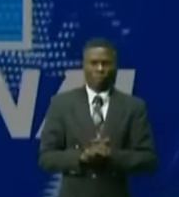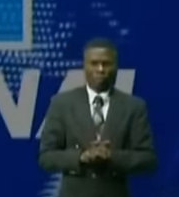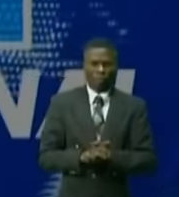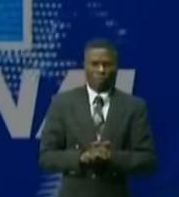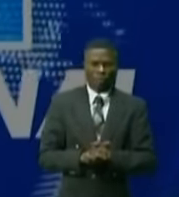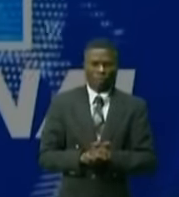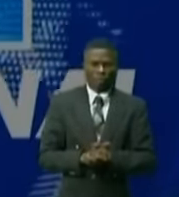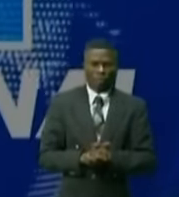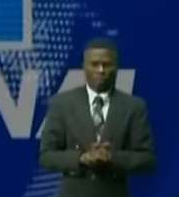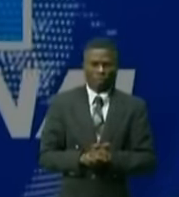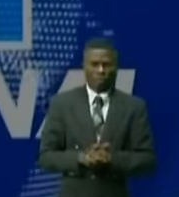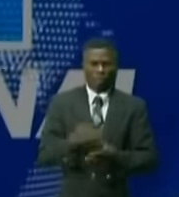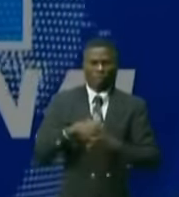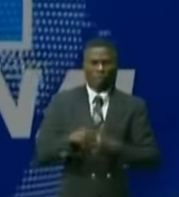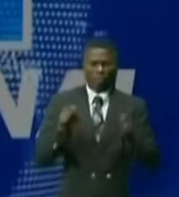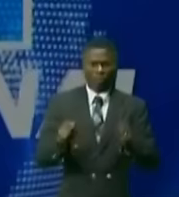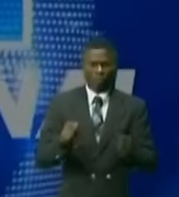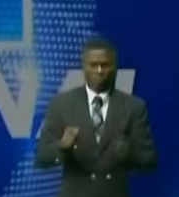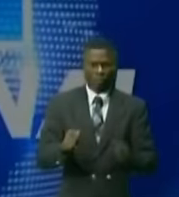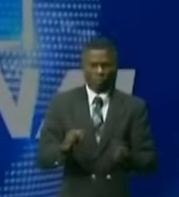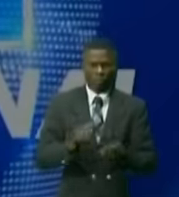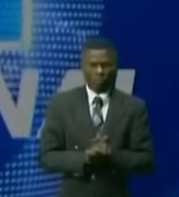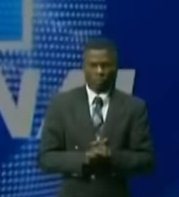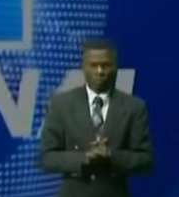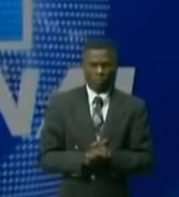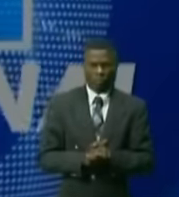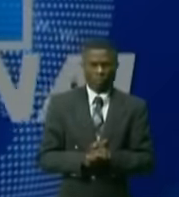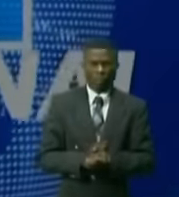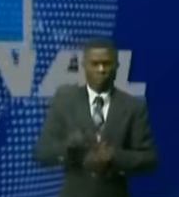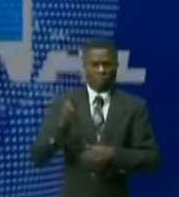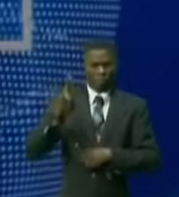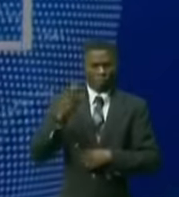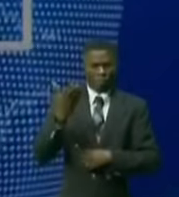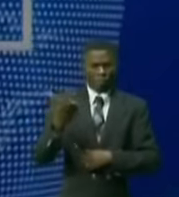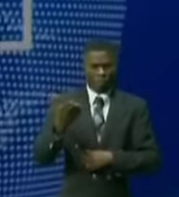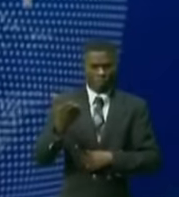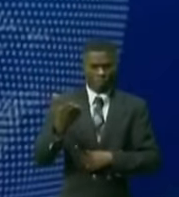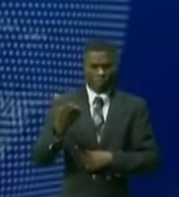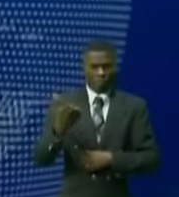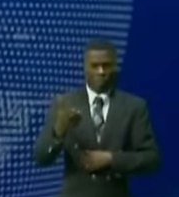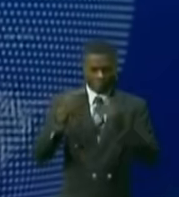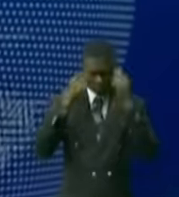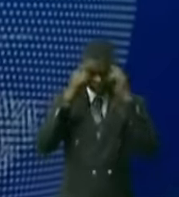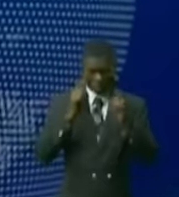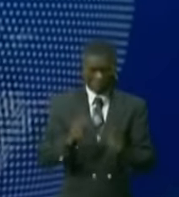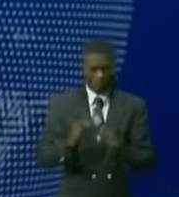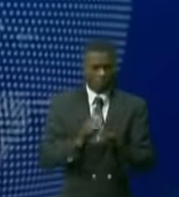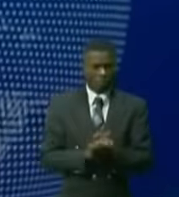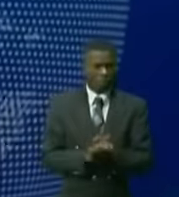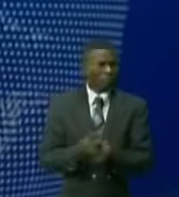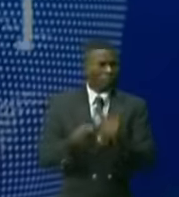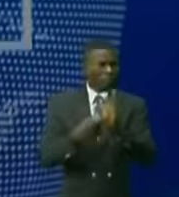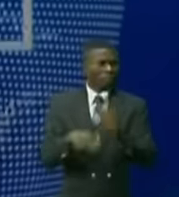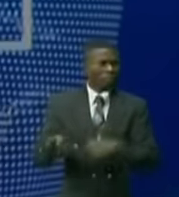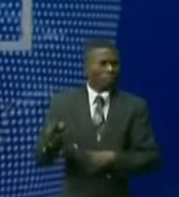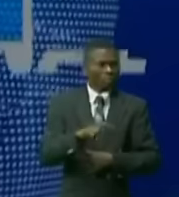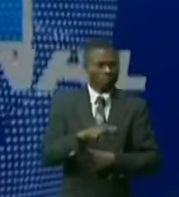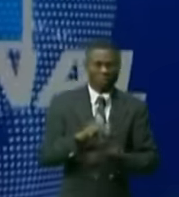Et puis un invité dans ce journal, je crois que la régie est avec moi, de commun accord.